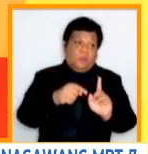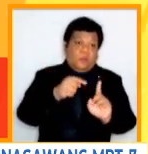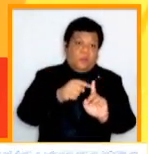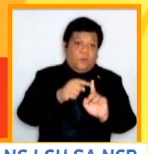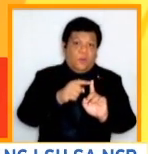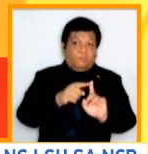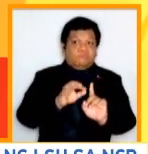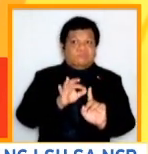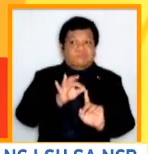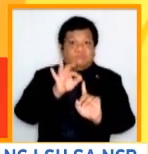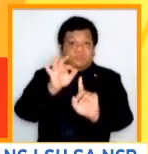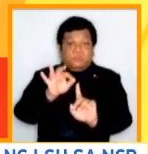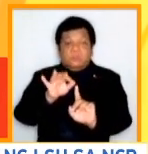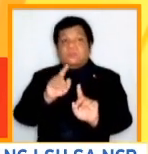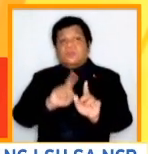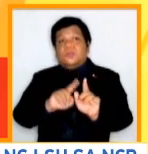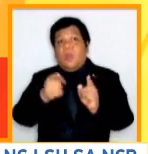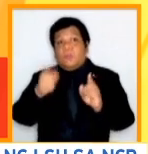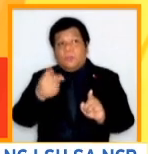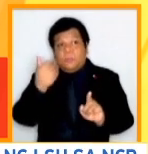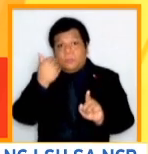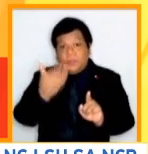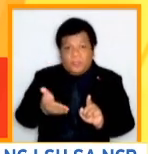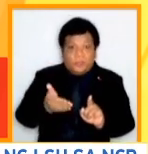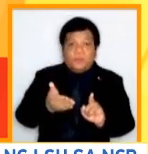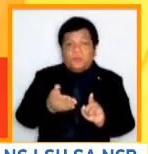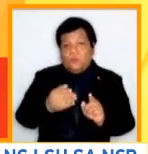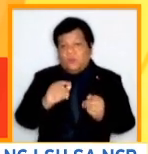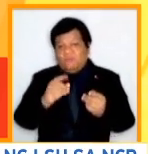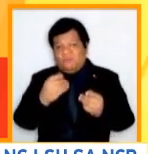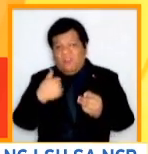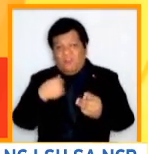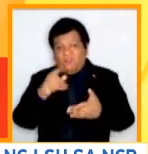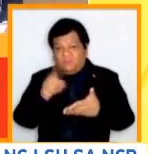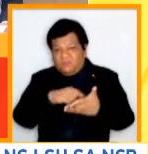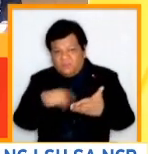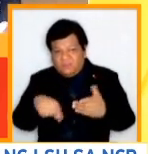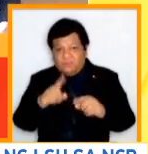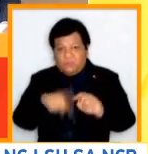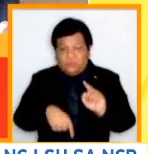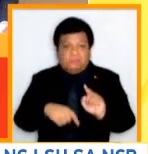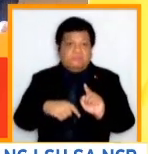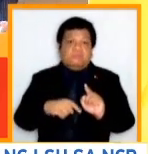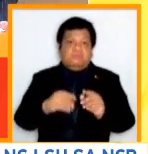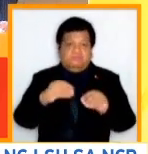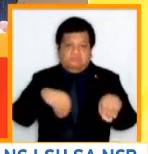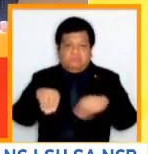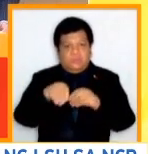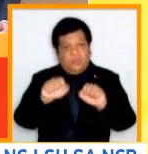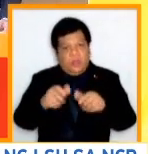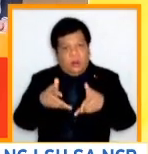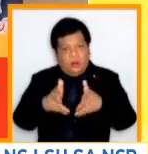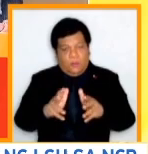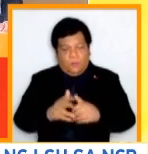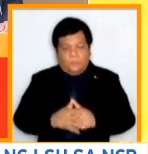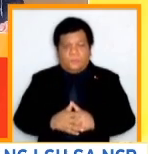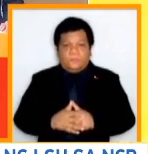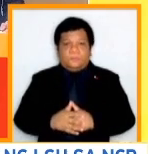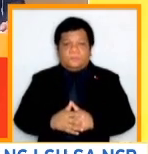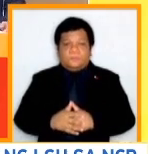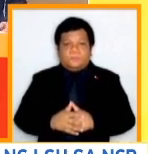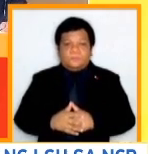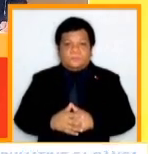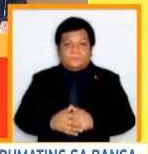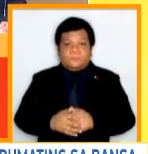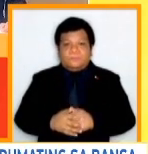Sang-ayon naman kaya ang mga kapuso nating netizens sa panukalang yan, Ivan? Yung kakandidato sana kasi desidido, di ba? Kaya